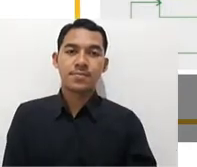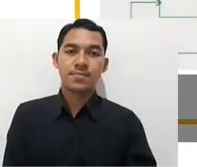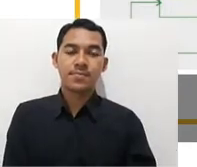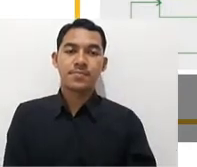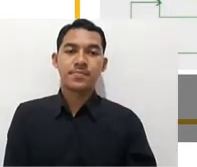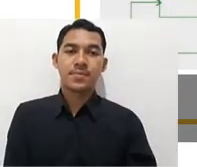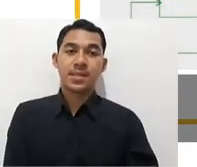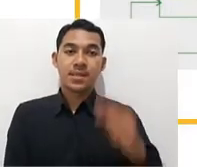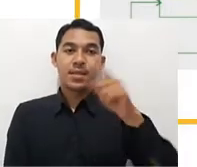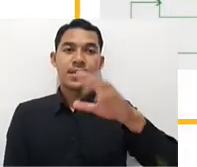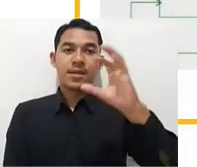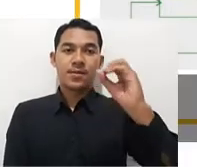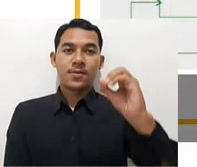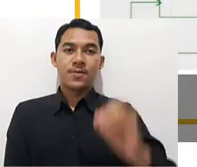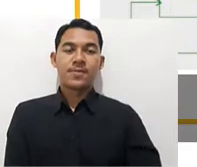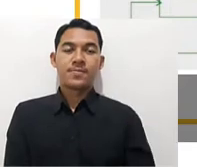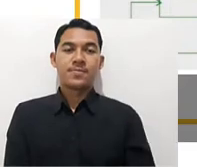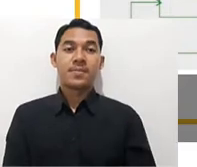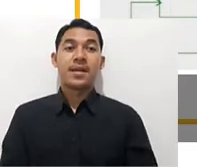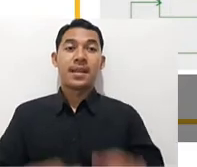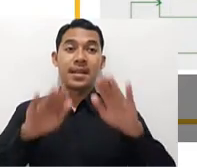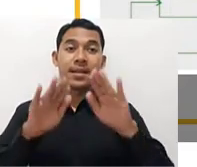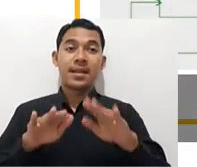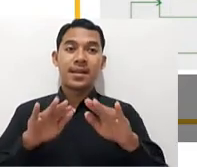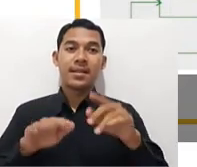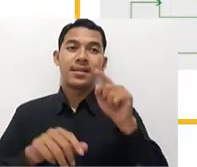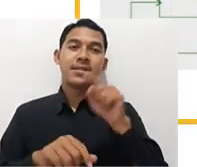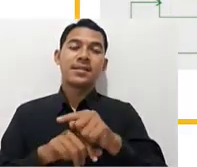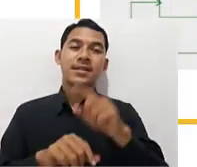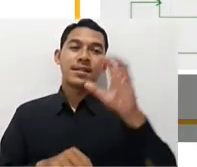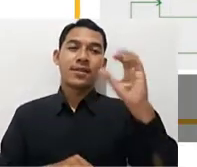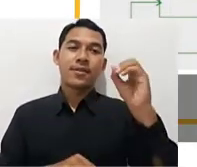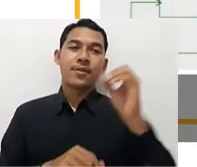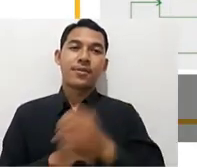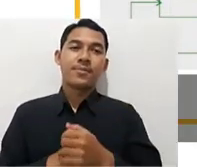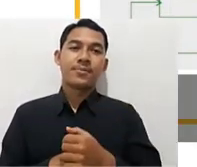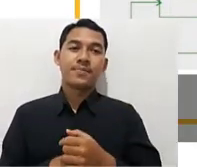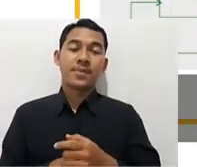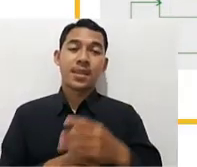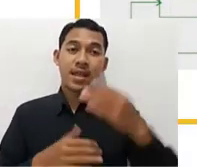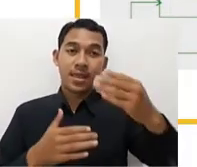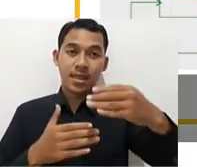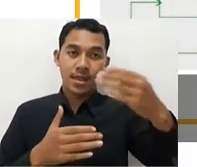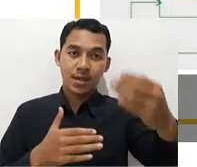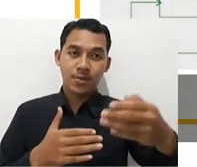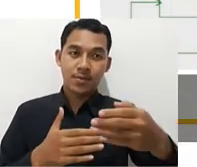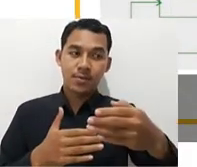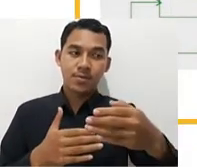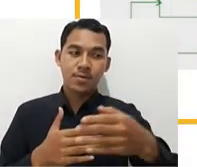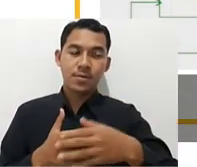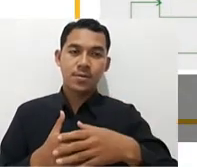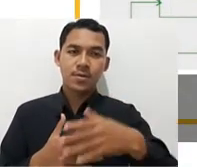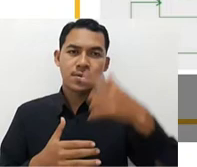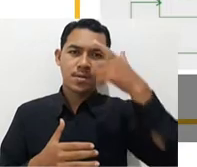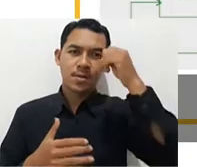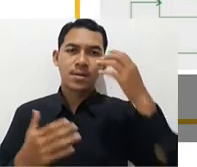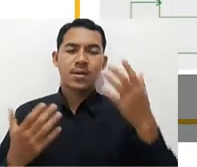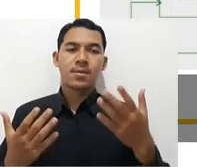sini 0 juga. Ntar di sini juga berapa? 0 ya. Nah, terus maksudnya gimana? Jadi